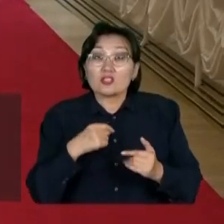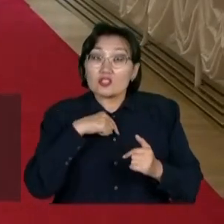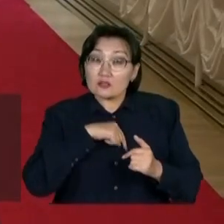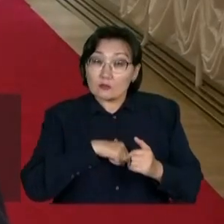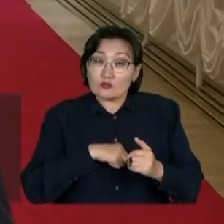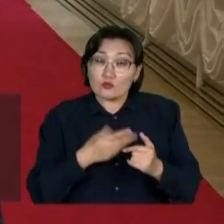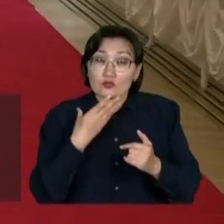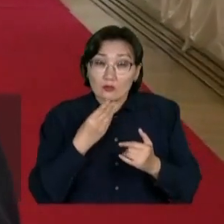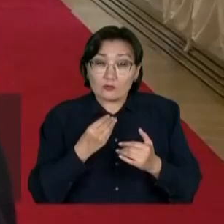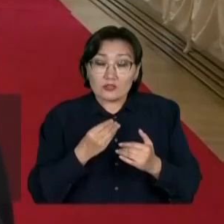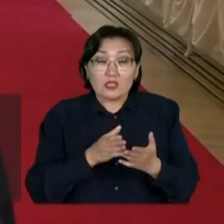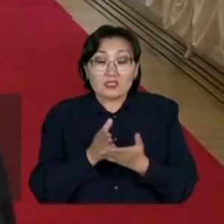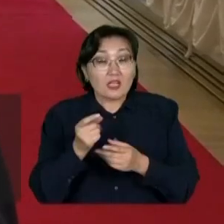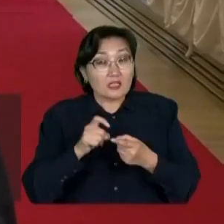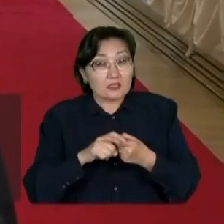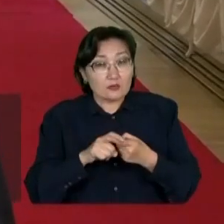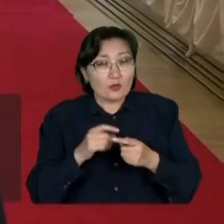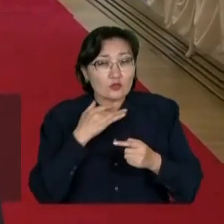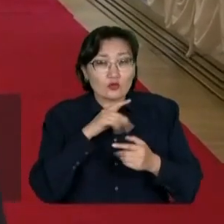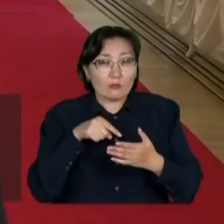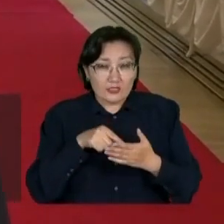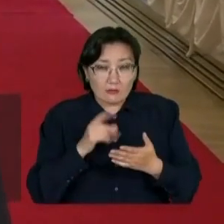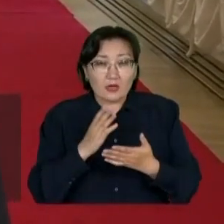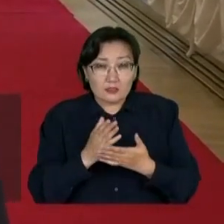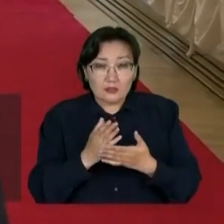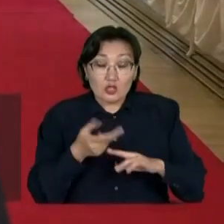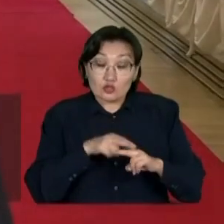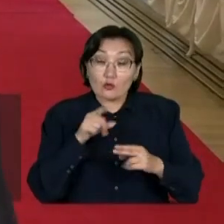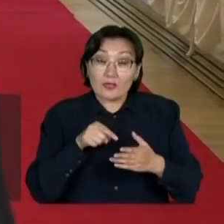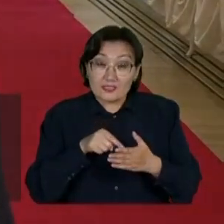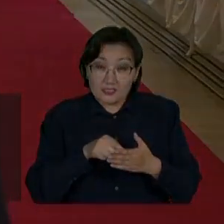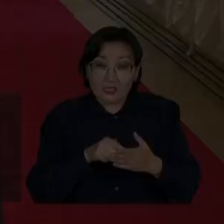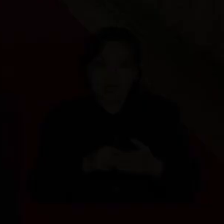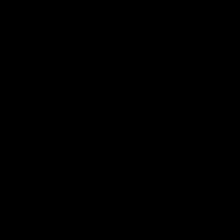өздерінің жағы саласына қатысты көптеген мәселелер бар. Сол мәселелер айтылды.